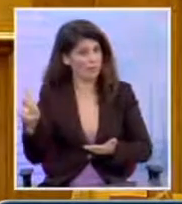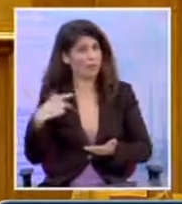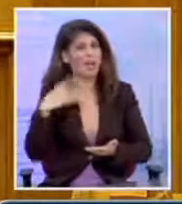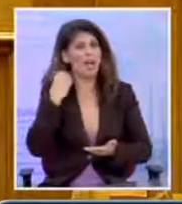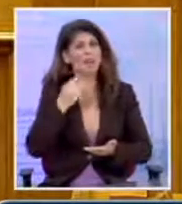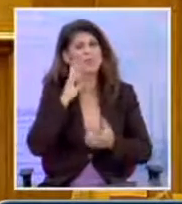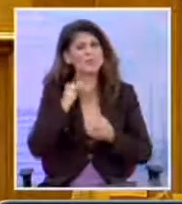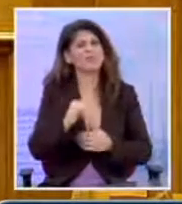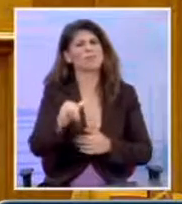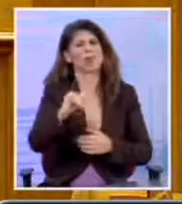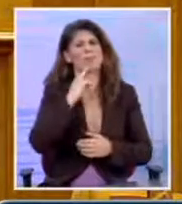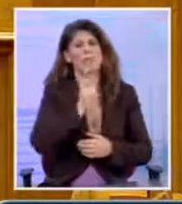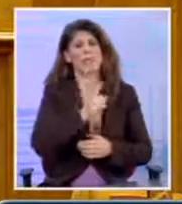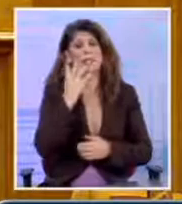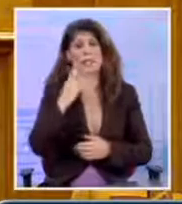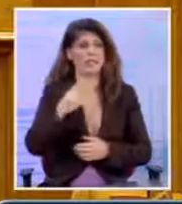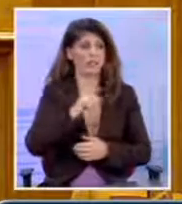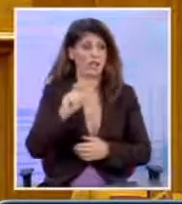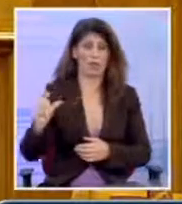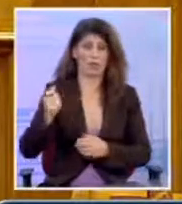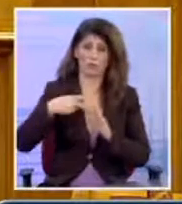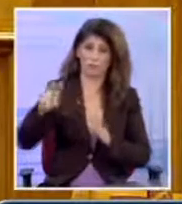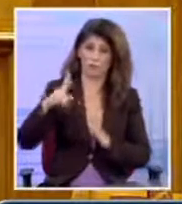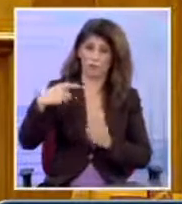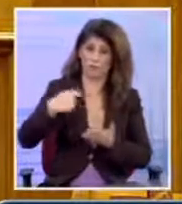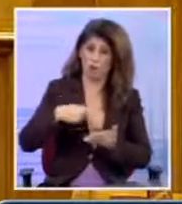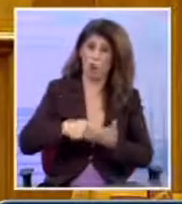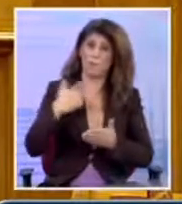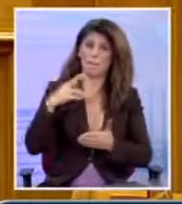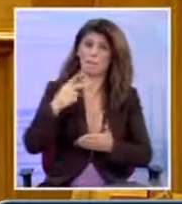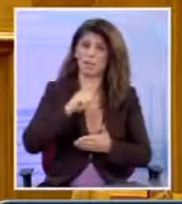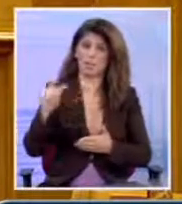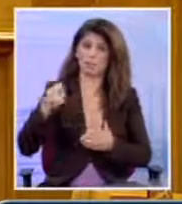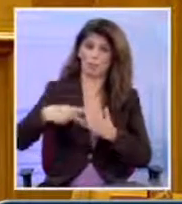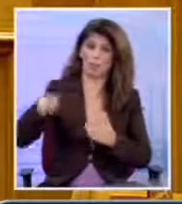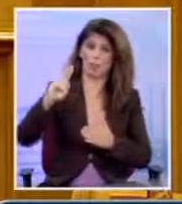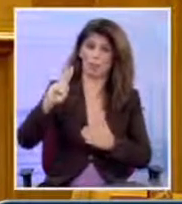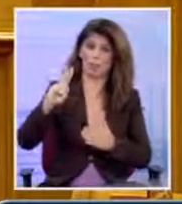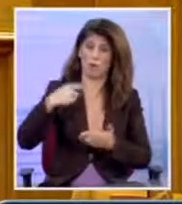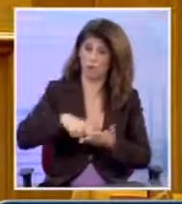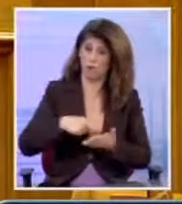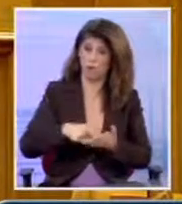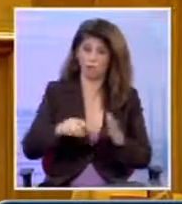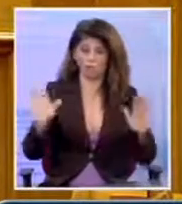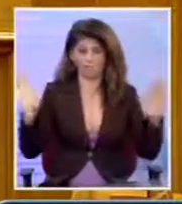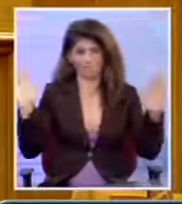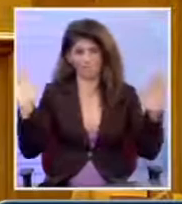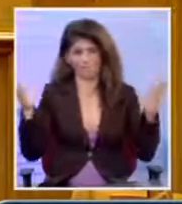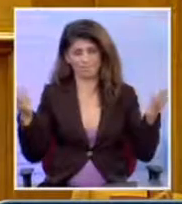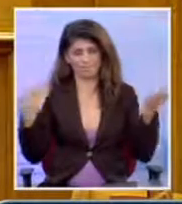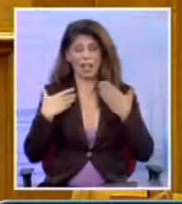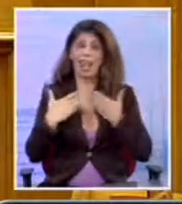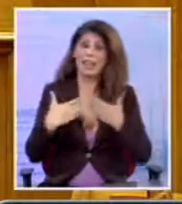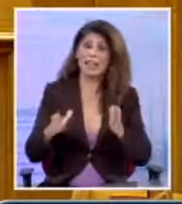κριτική. 4 δις παραπάνω φόροι, 5 δις παραπάνω φόροι, 6 δις παραπάνω φόροι. Έλεος. Ανοίξτε